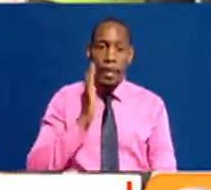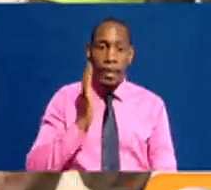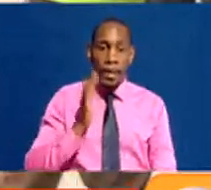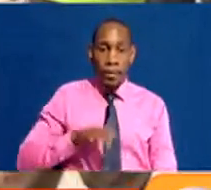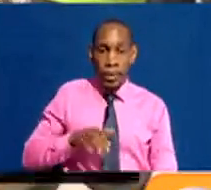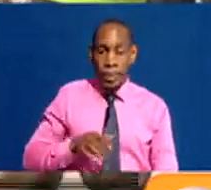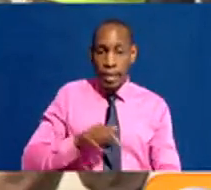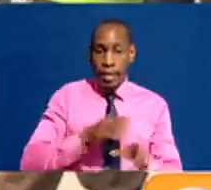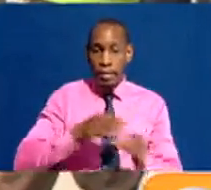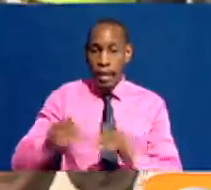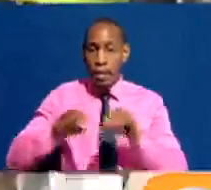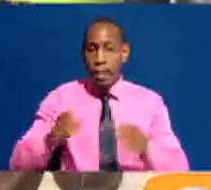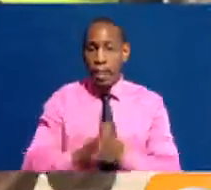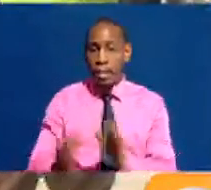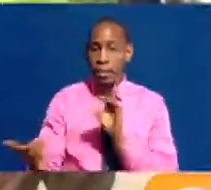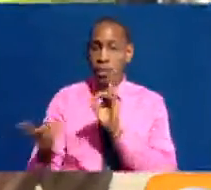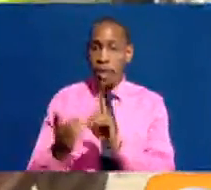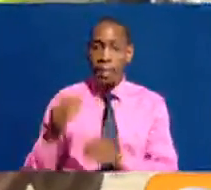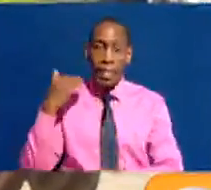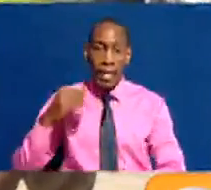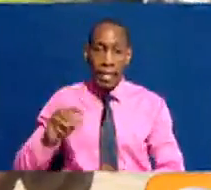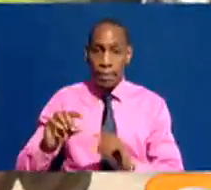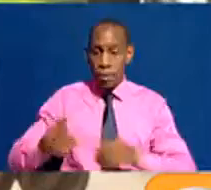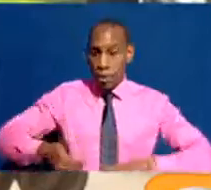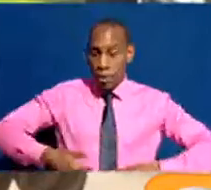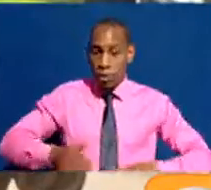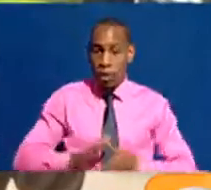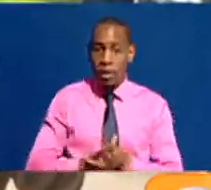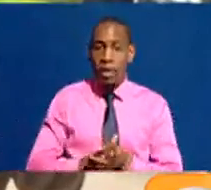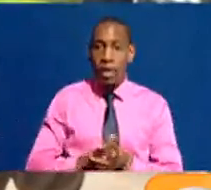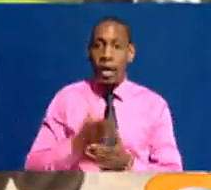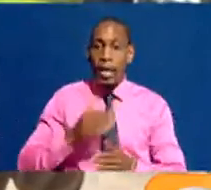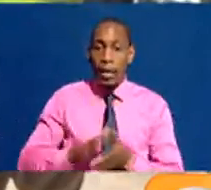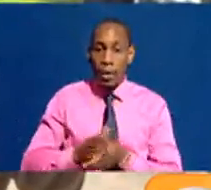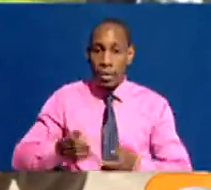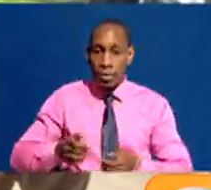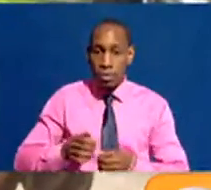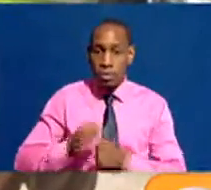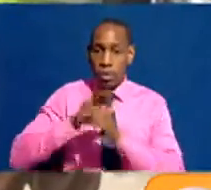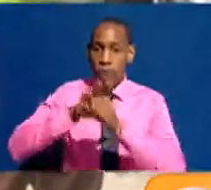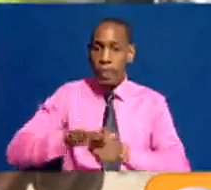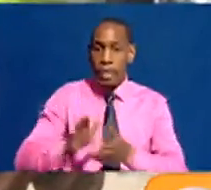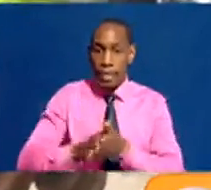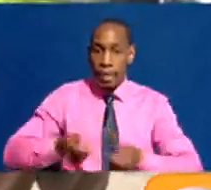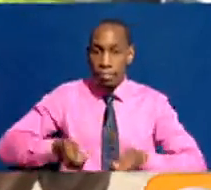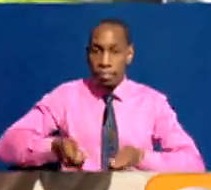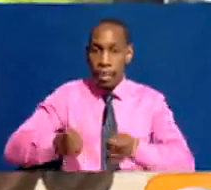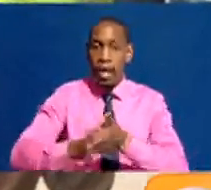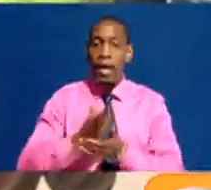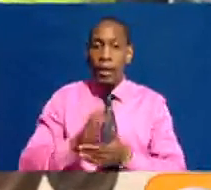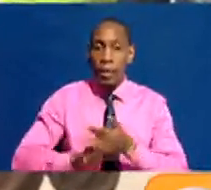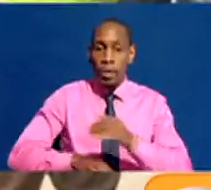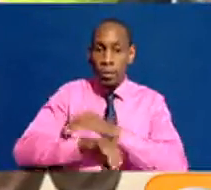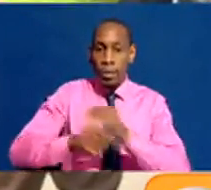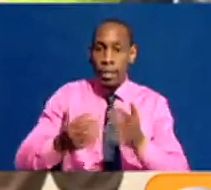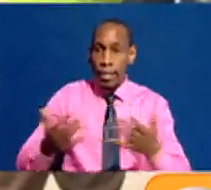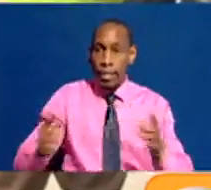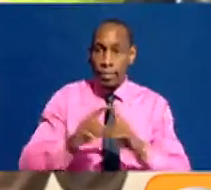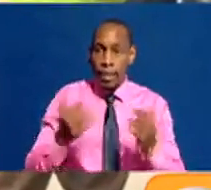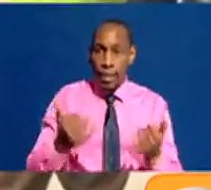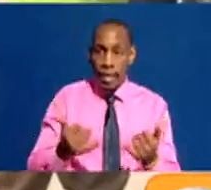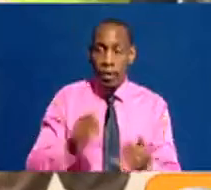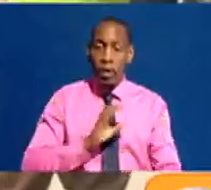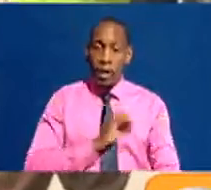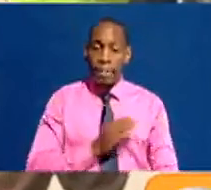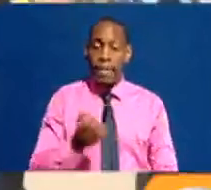na vijana. Saingine anataka kukukanyanga na turori. Saingine anataka kukunyanganya vitu zako. Lakini sahi